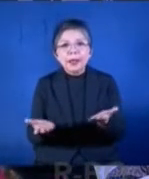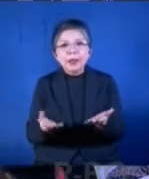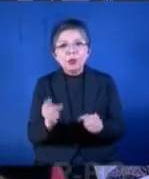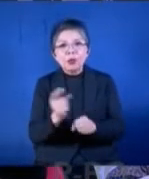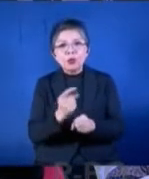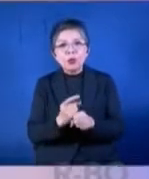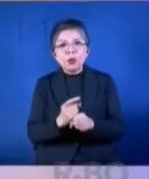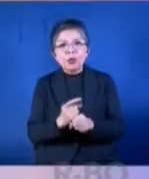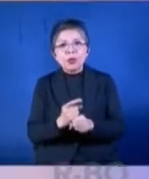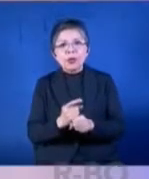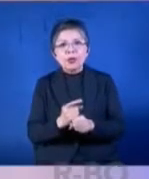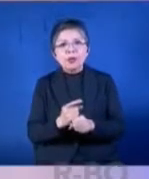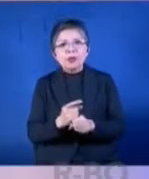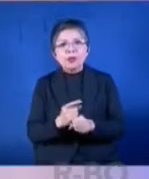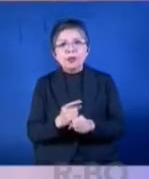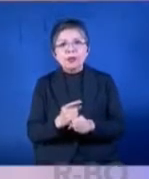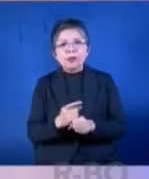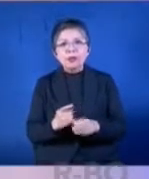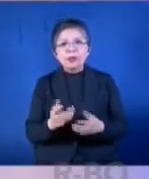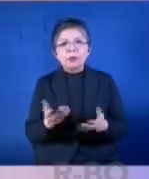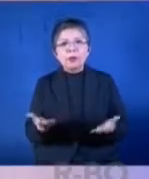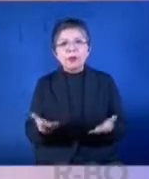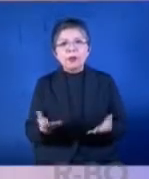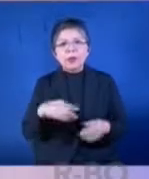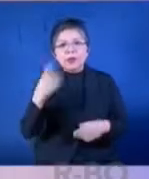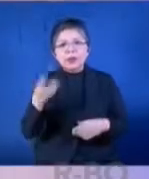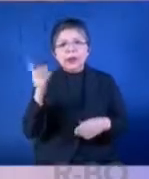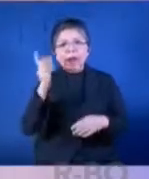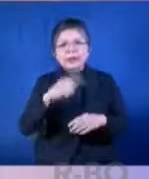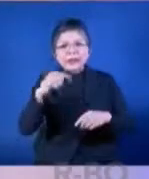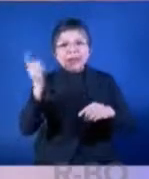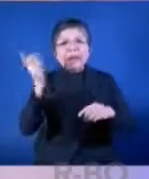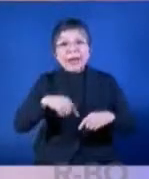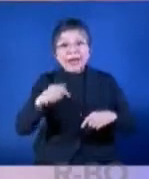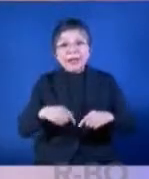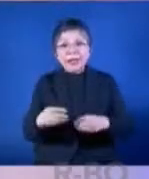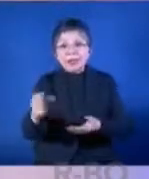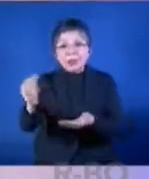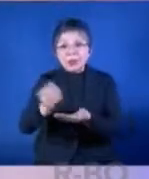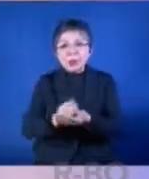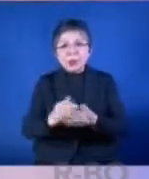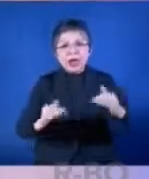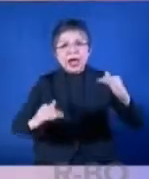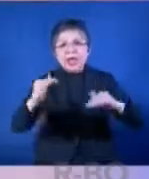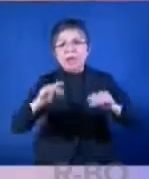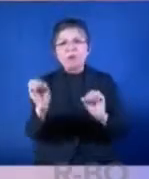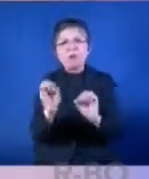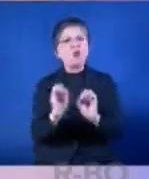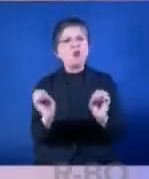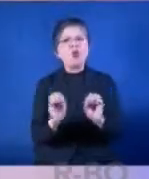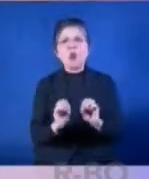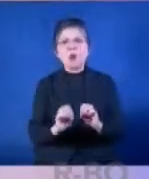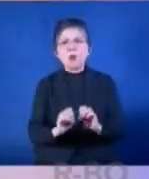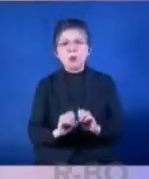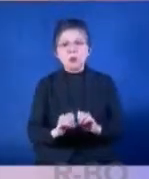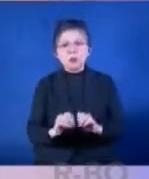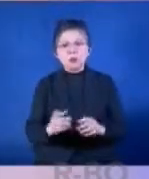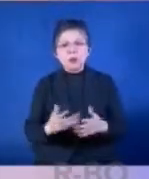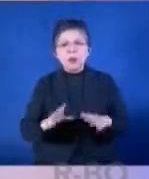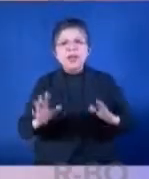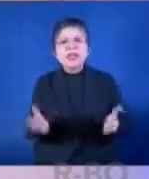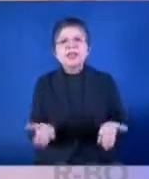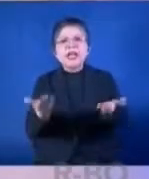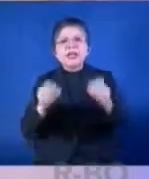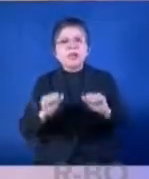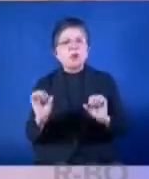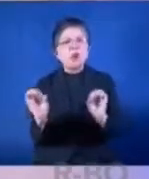mereka adalah pahlawan tanpa tanda jasa. Per hari ini mereka belum mendapatkan keadilan, belum mendapatkan